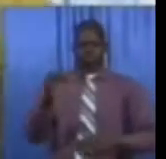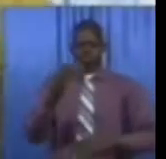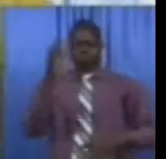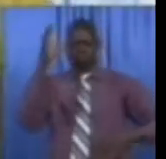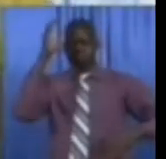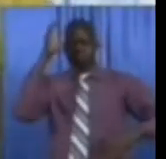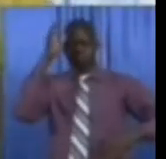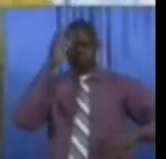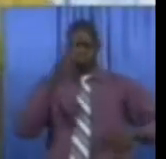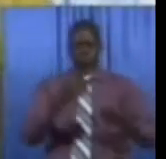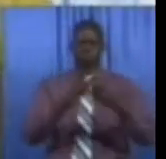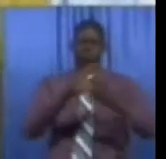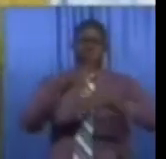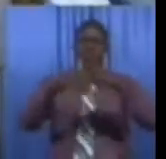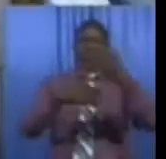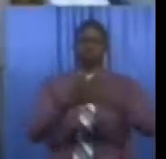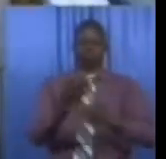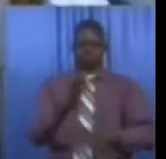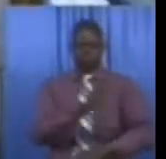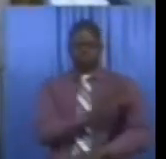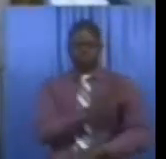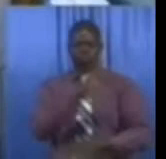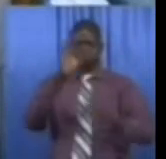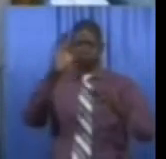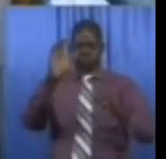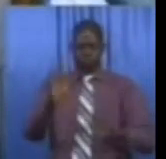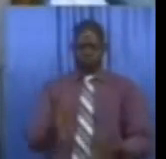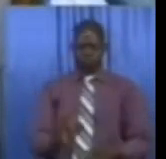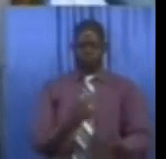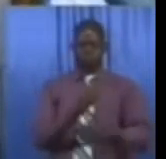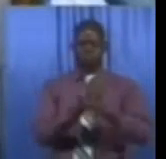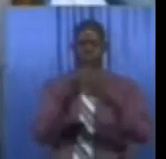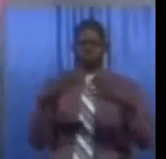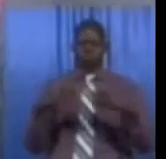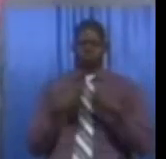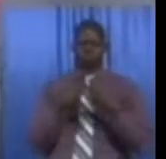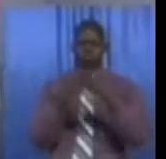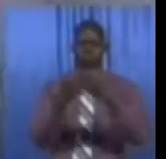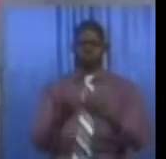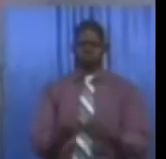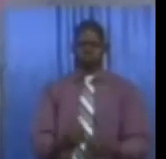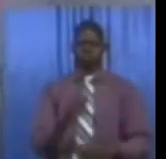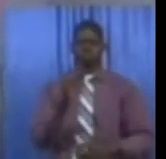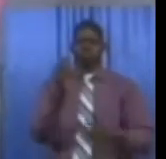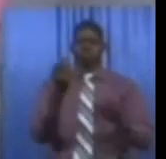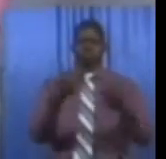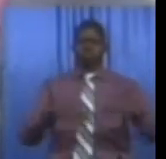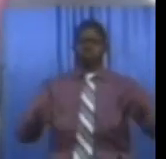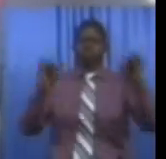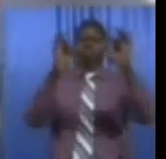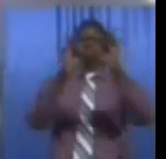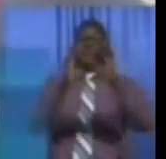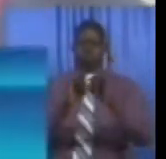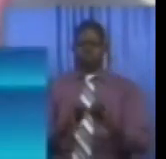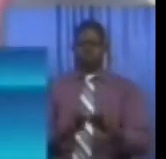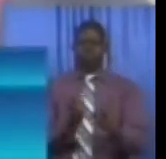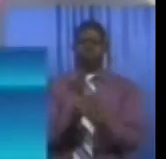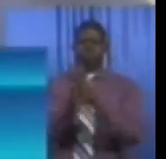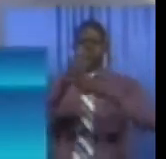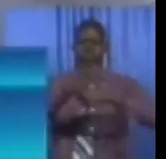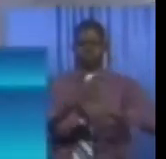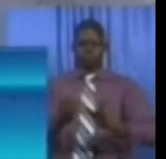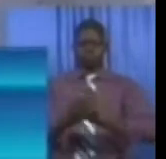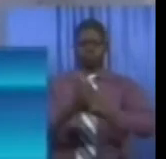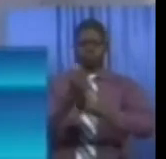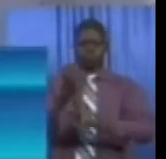de l'utérus, mais surtout pour le renforcement des capacités du personnel de la santé. L'axe principal de Jipaigo, c'est des innovations de qualité